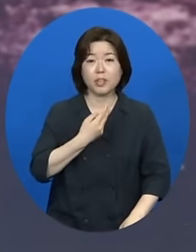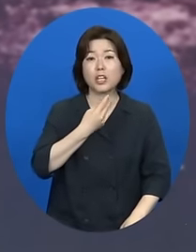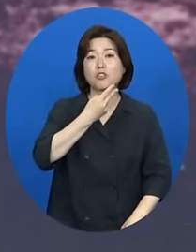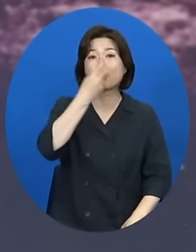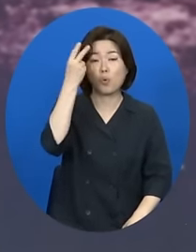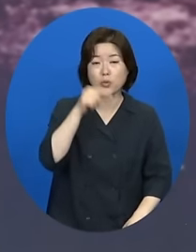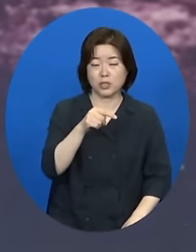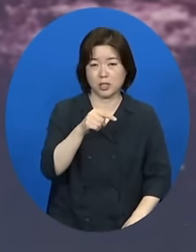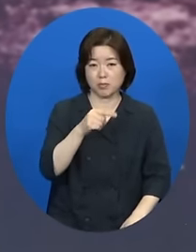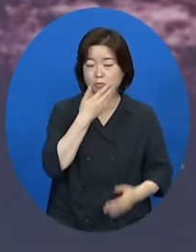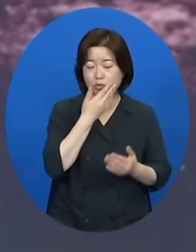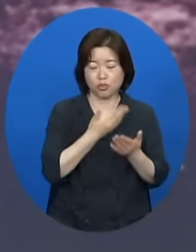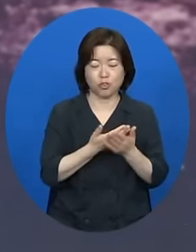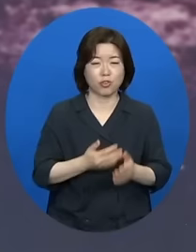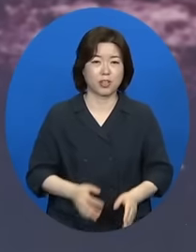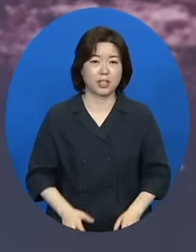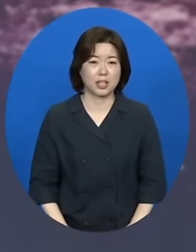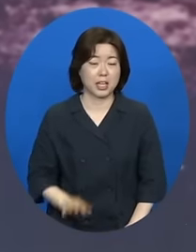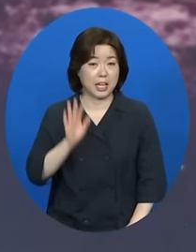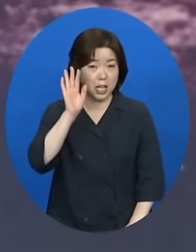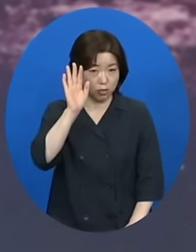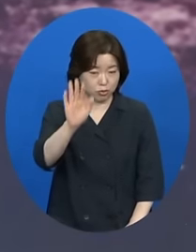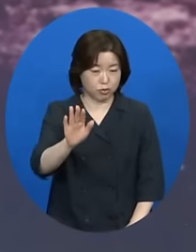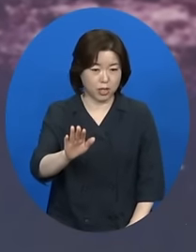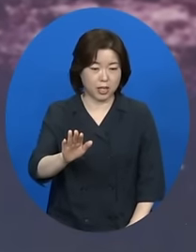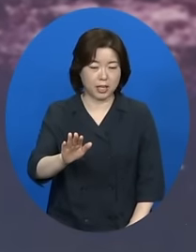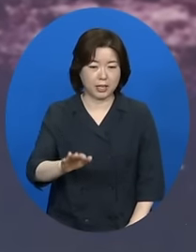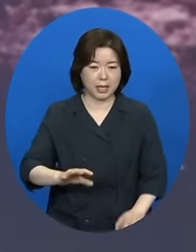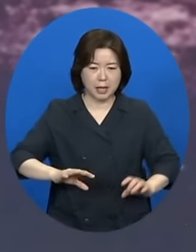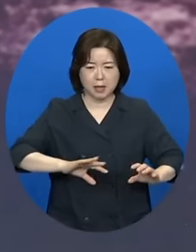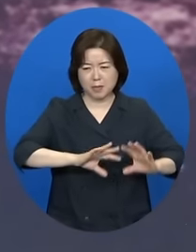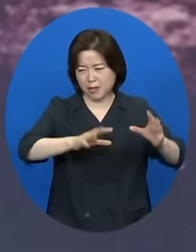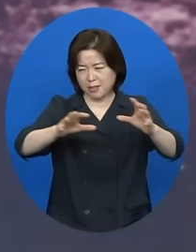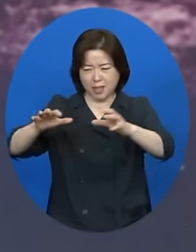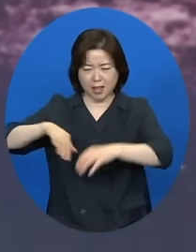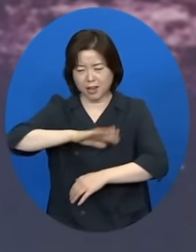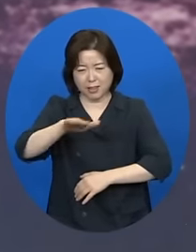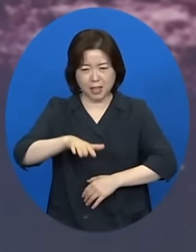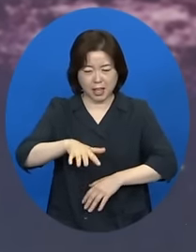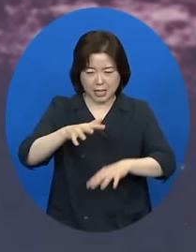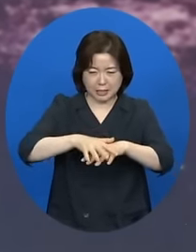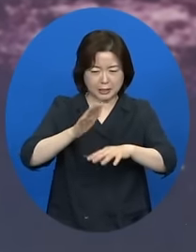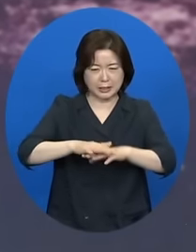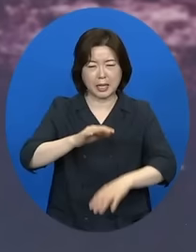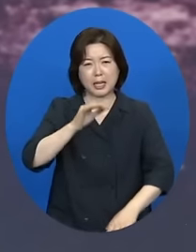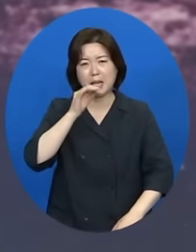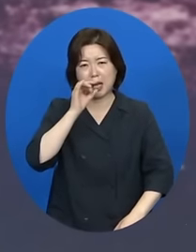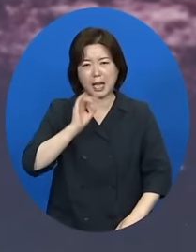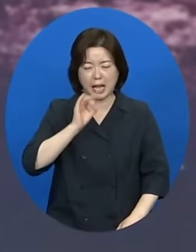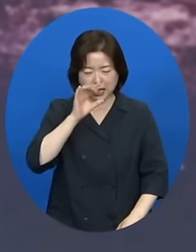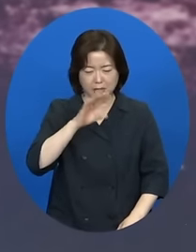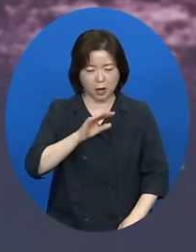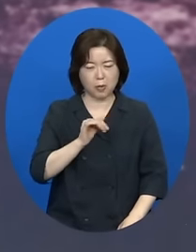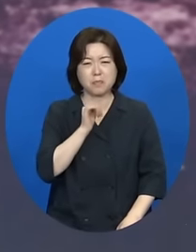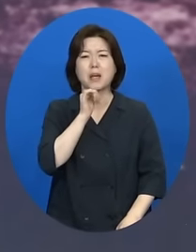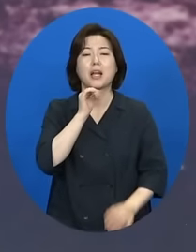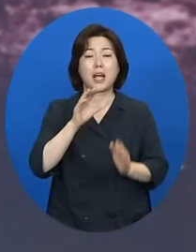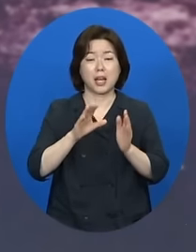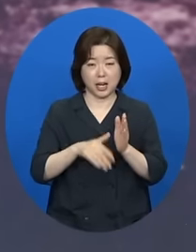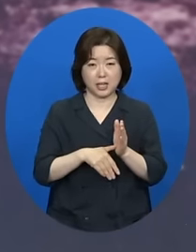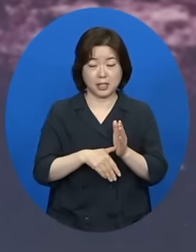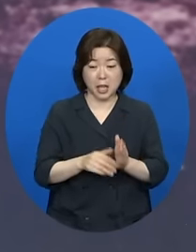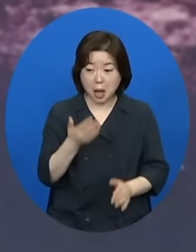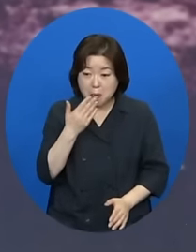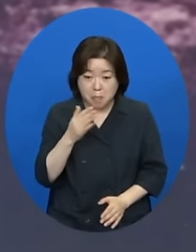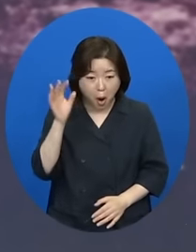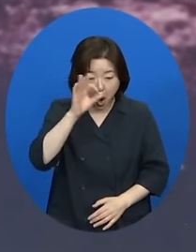요셉입니다. 왜냐하면 나중에 이제 흉년을 맞이해서 이제 막 그 식량을 구하러 애굽에 갔다가 나중에 이제 요셉을 통해서